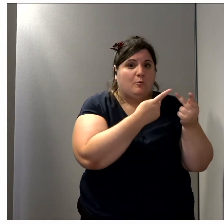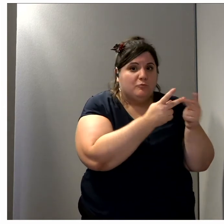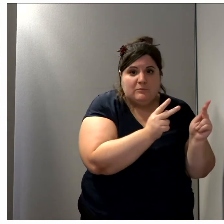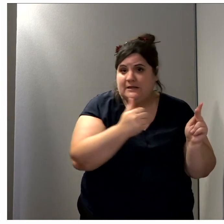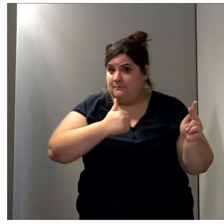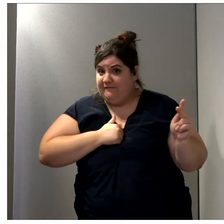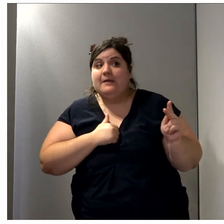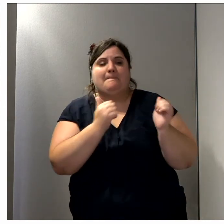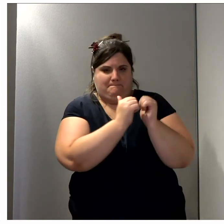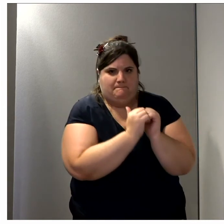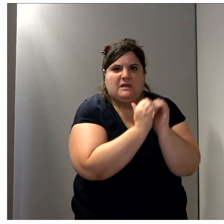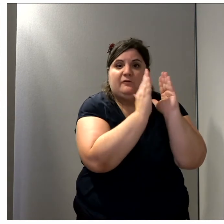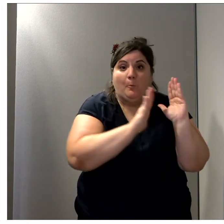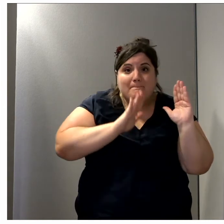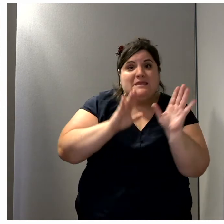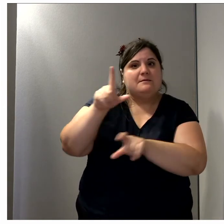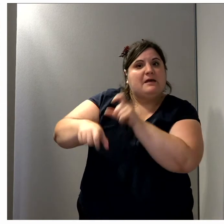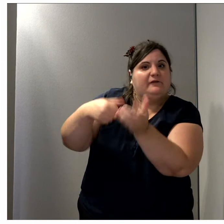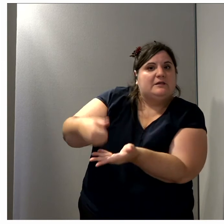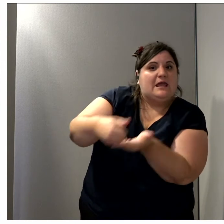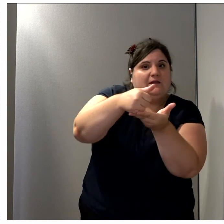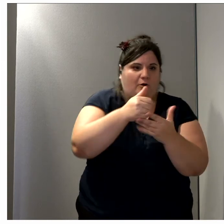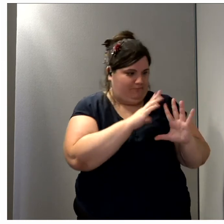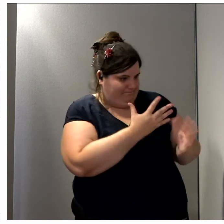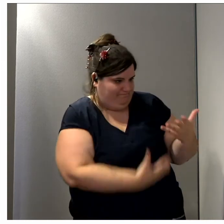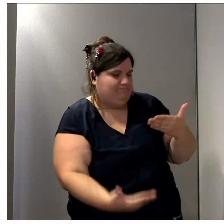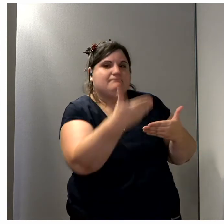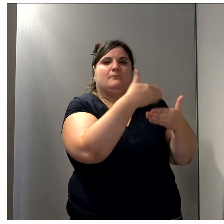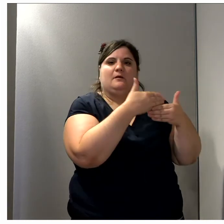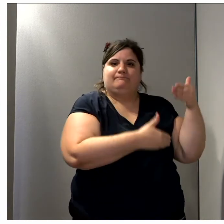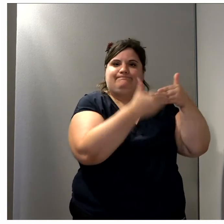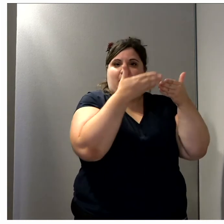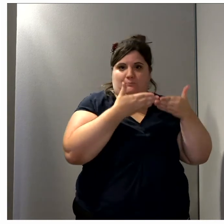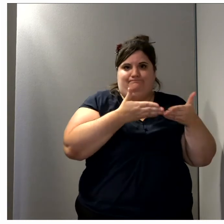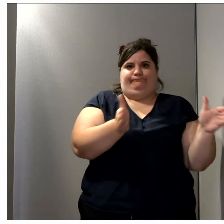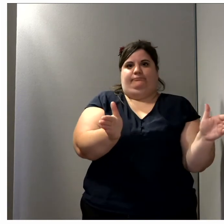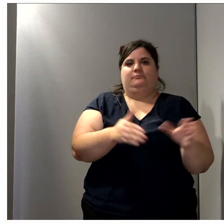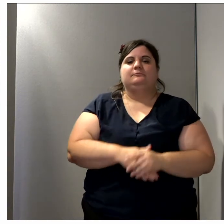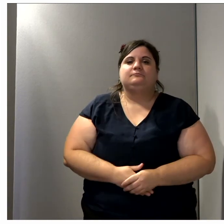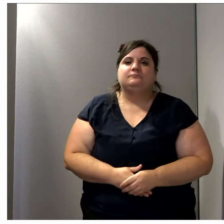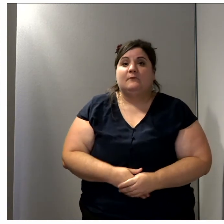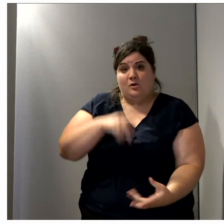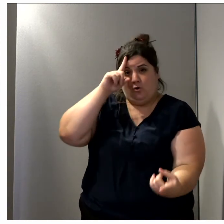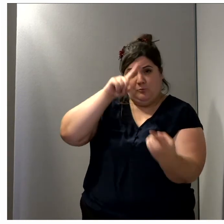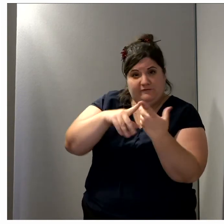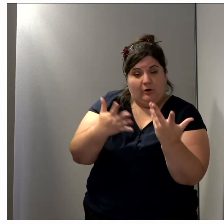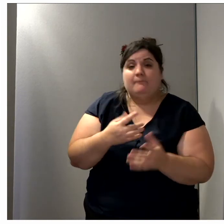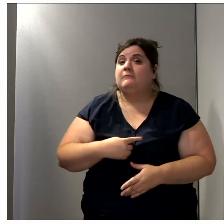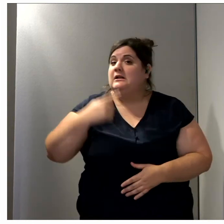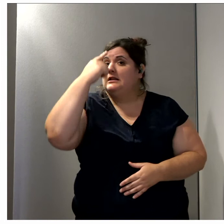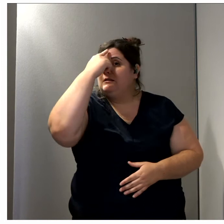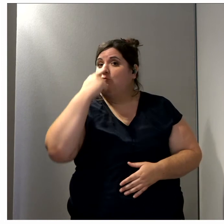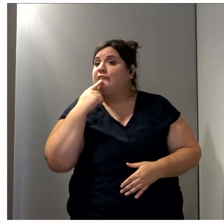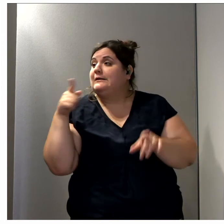maison des aidants a été créée. Elle s'inscrit donc dans une démarche innovante qui est la paire aidance